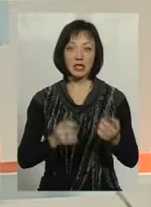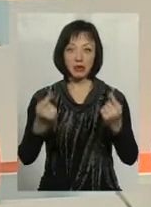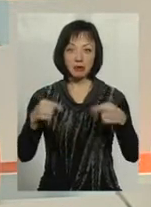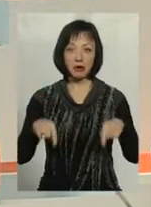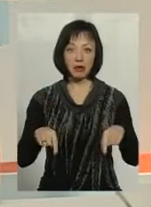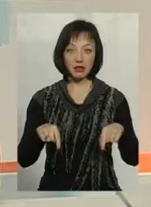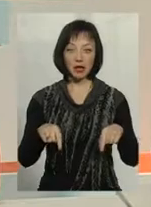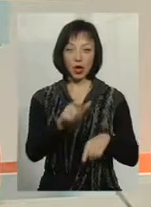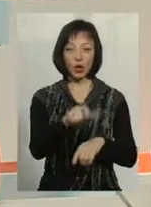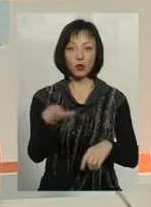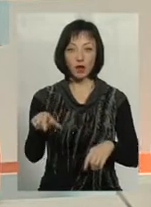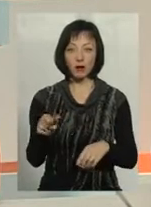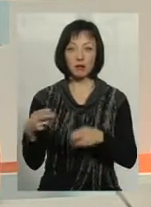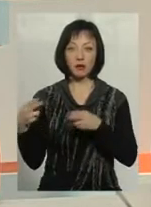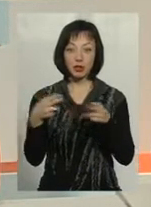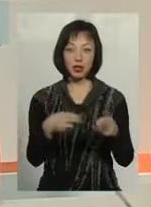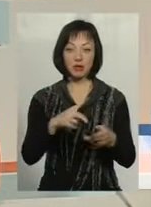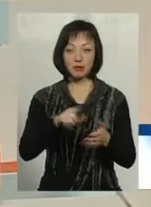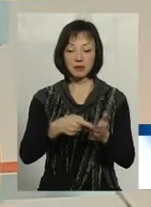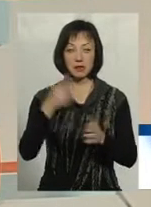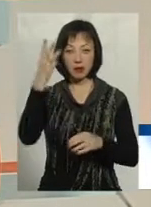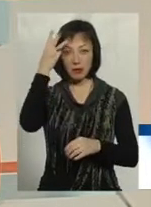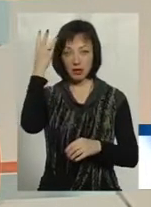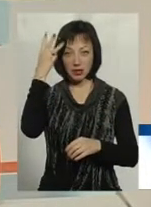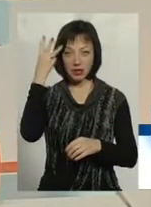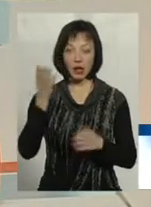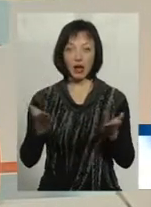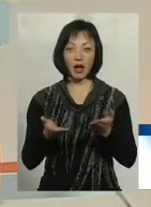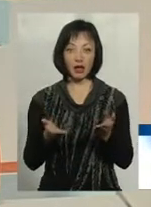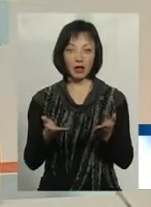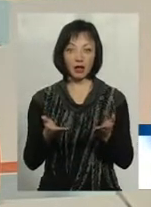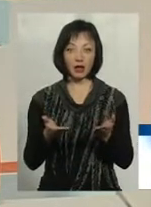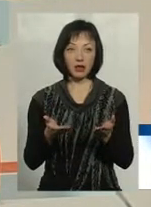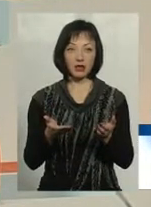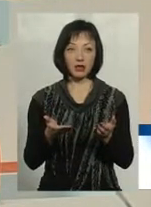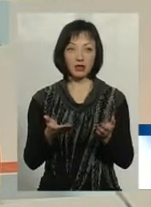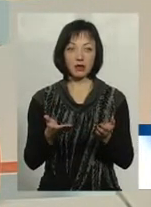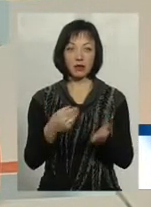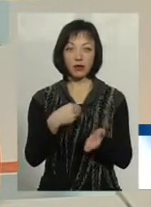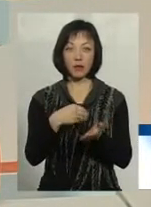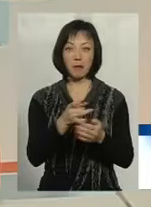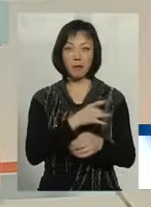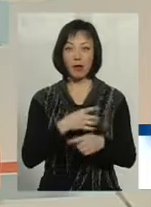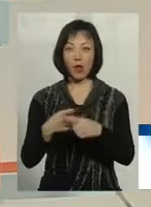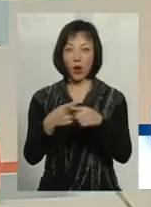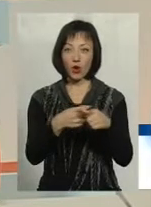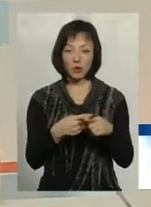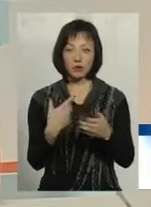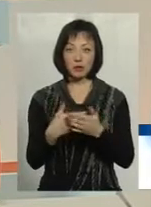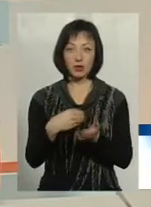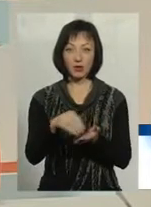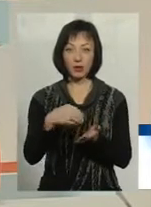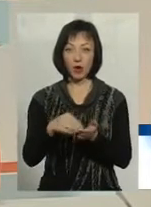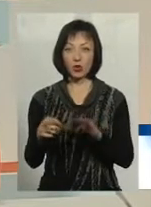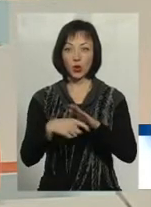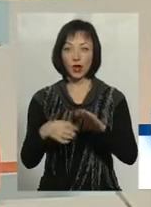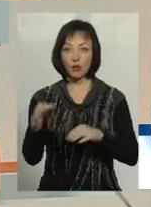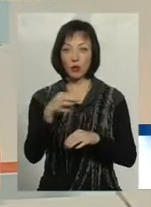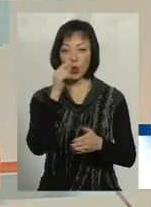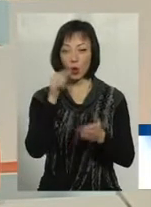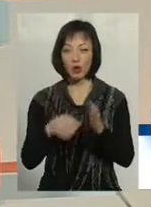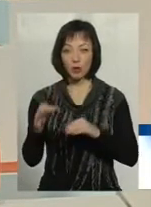місцевого бюджету за рахунок єдиного податку по базі 2016 року. І тоді, якщо така можливість все-таки є, щоб